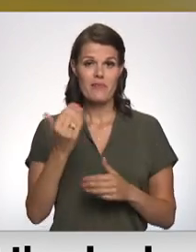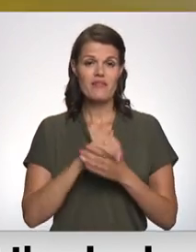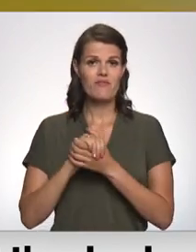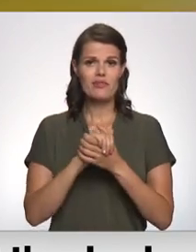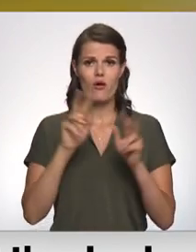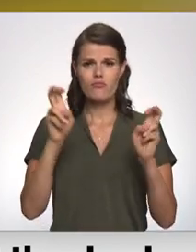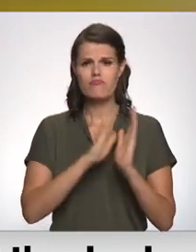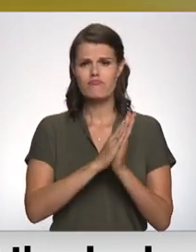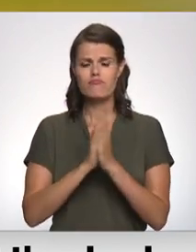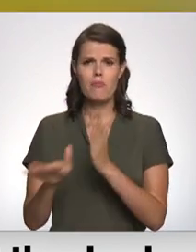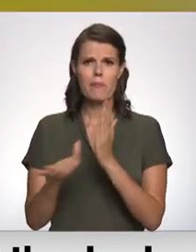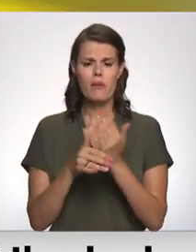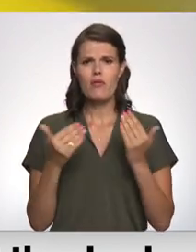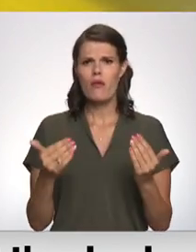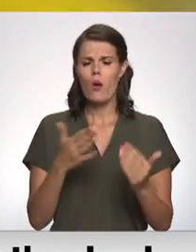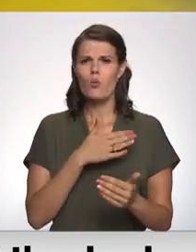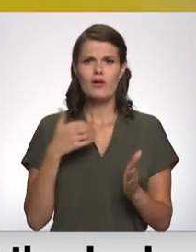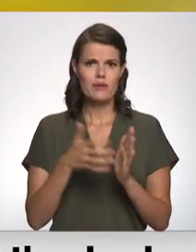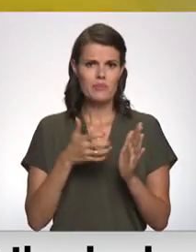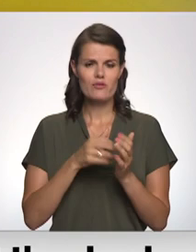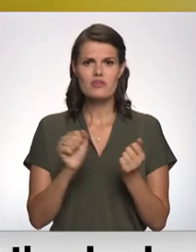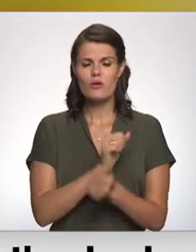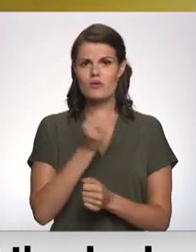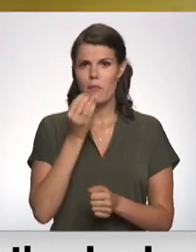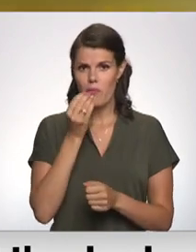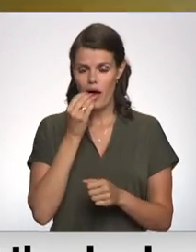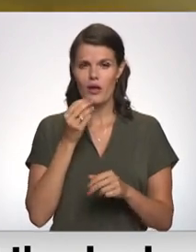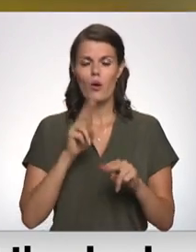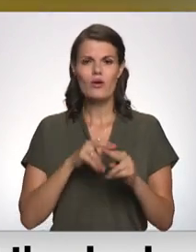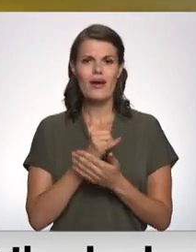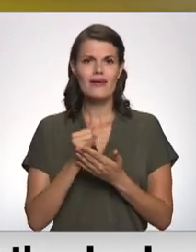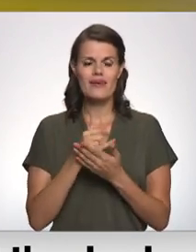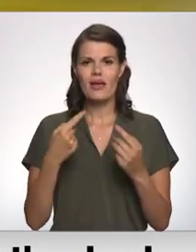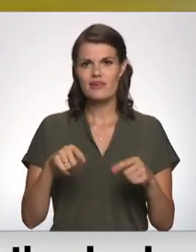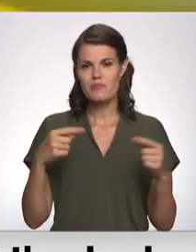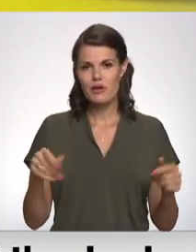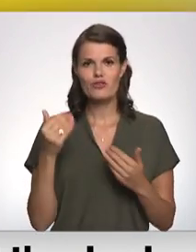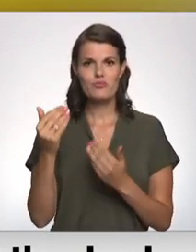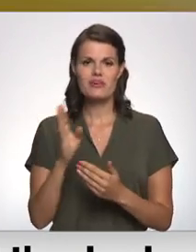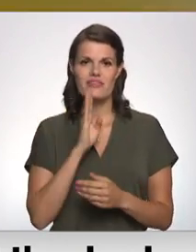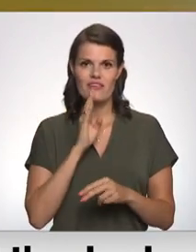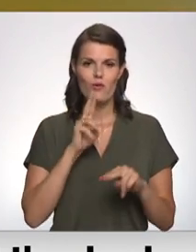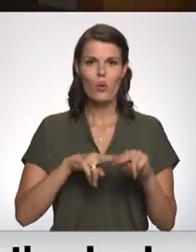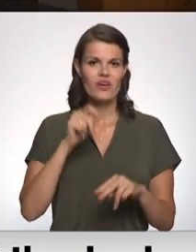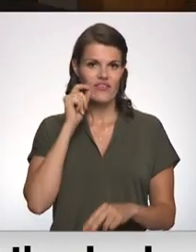ļoti pietrūkst sausās pārtikas, kā arī higiēnas preču sievietēm un vīriešiem. Vairāk stāstamā dara Līcīte.